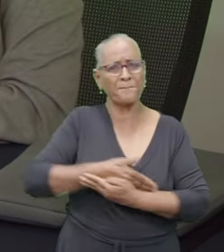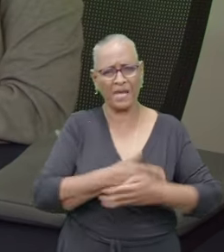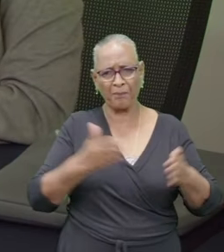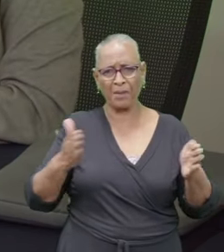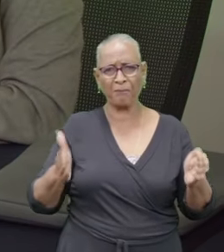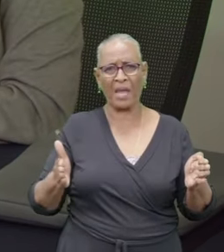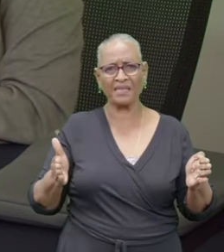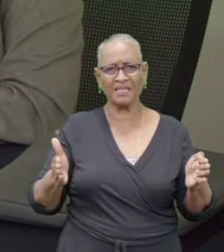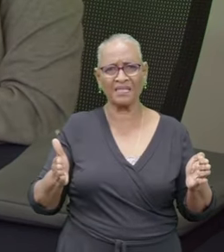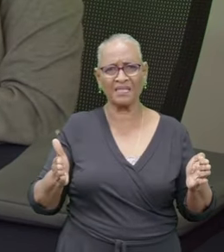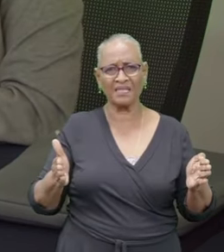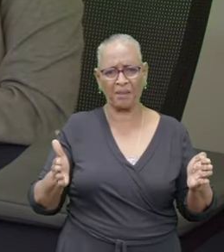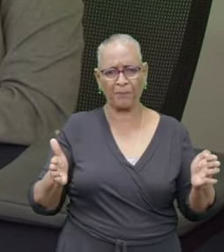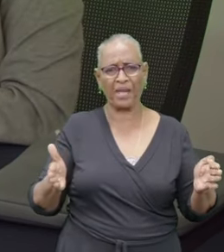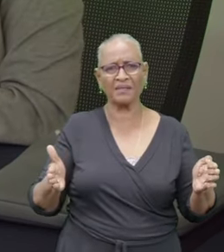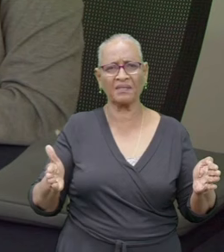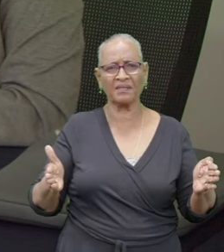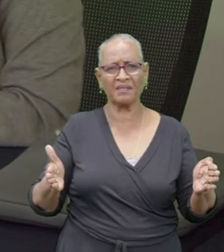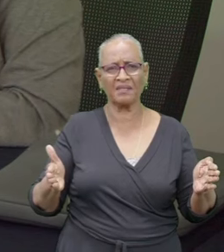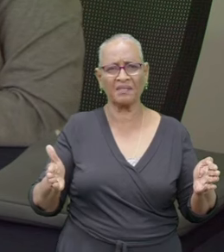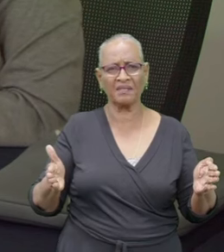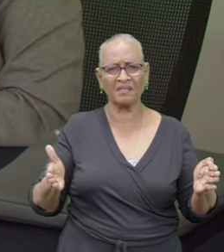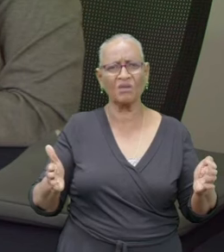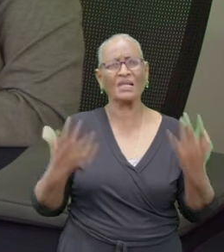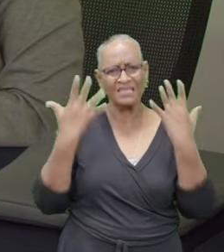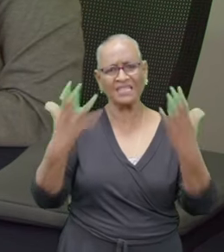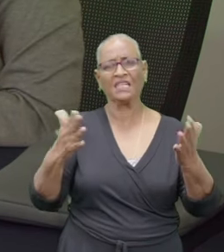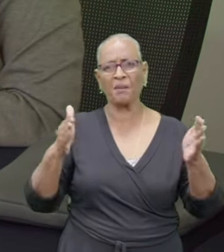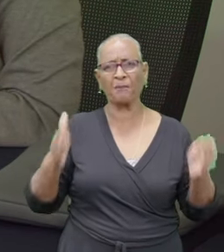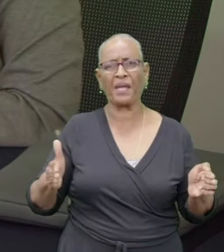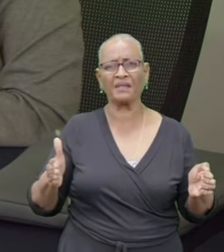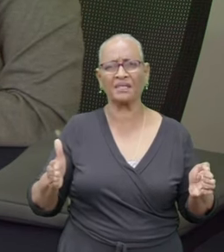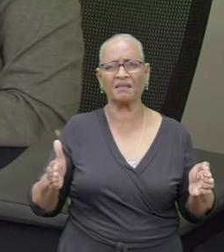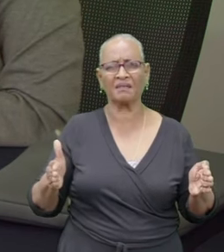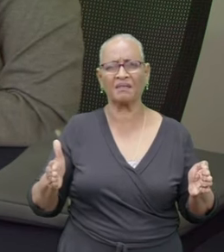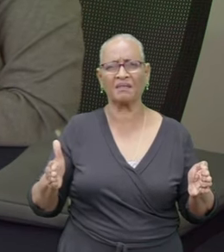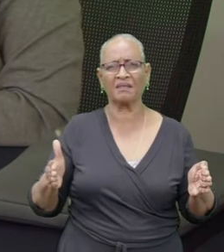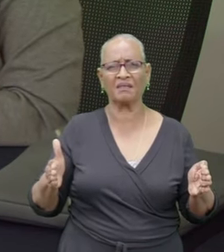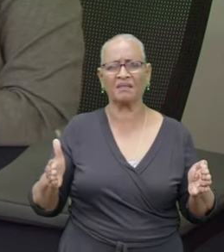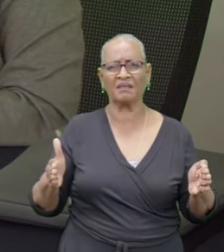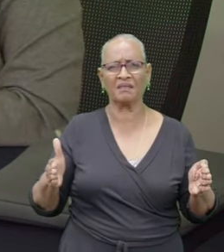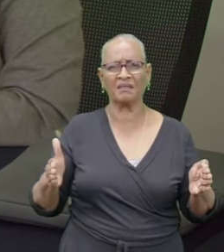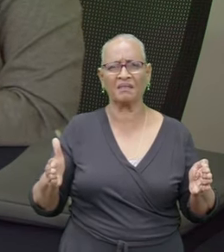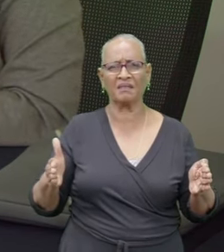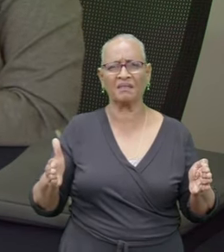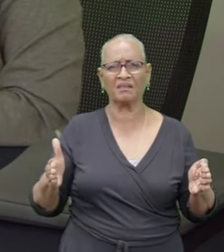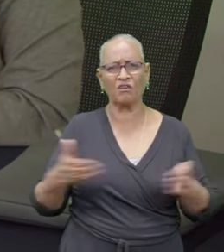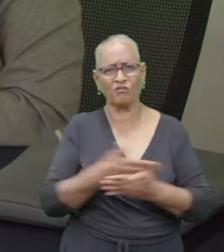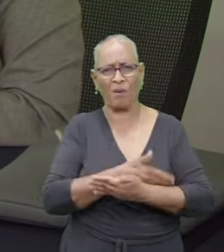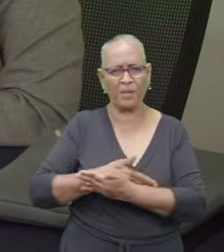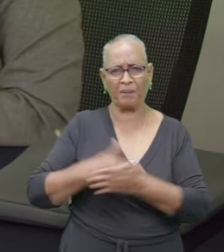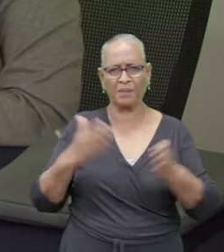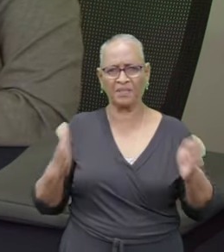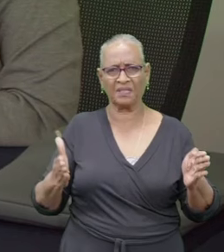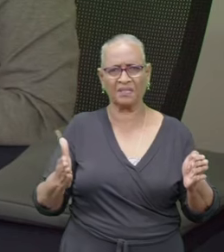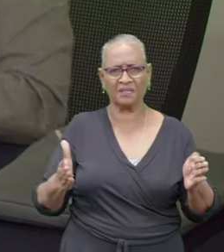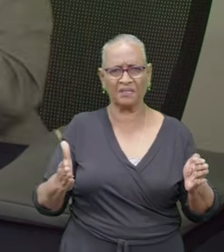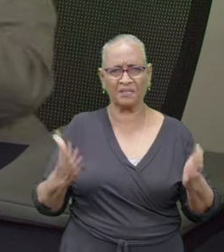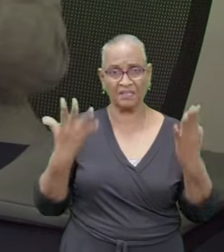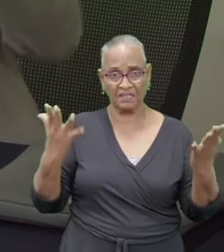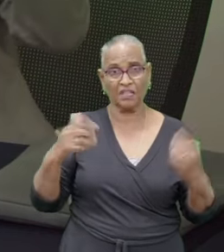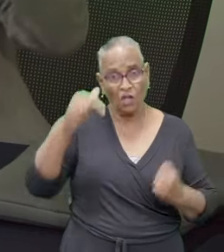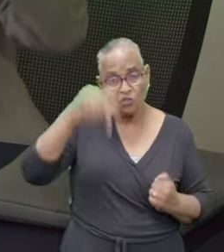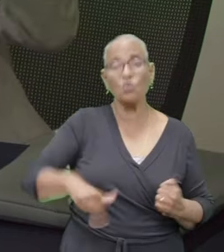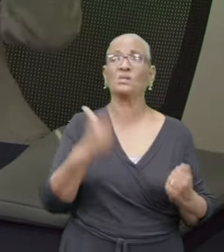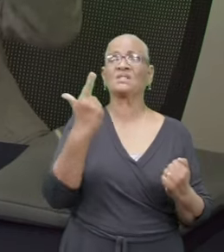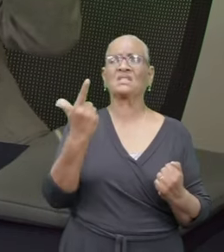waren er volgens mij 10 bedden. Weer ingaan. En nu hebben we er volgens mij maar 7. En ik snap wel dat